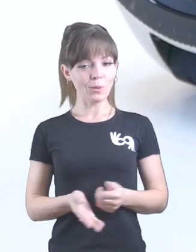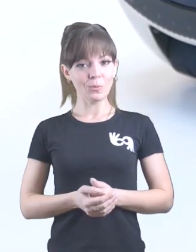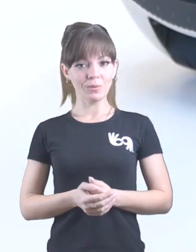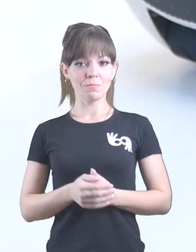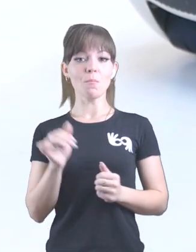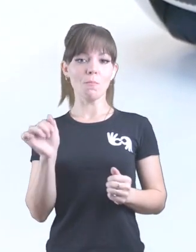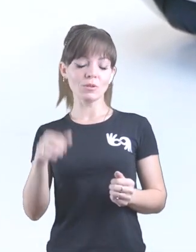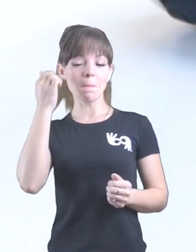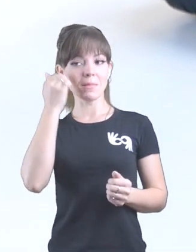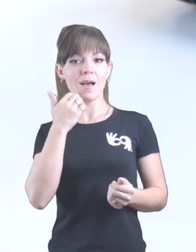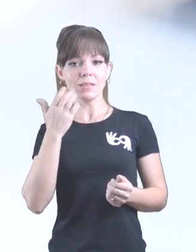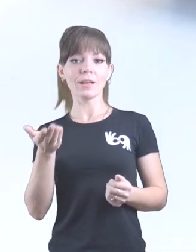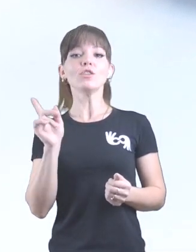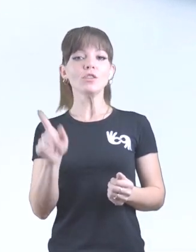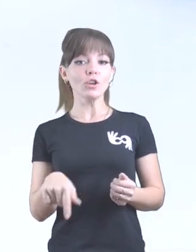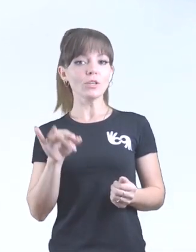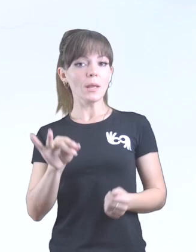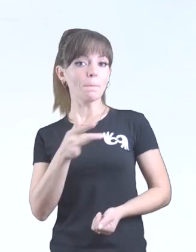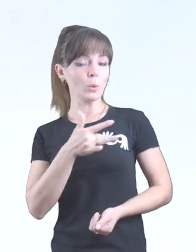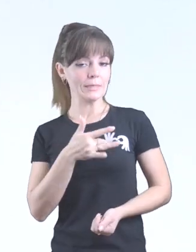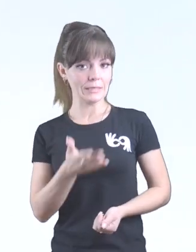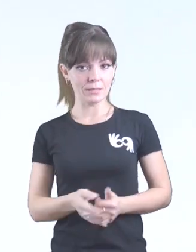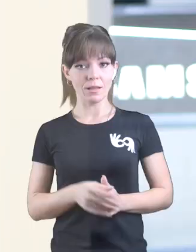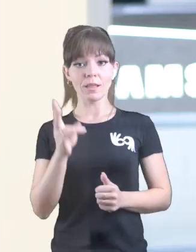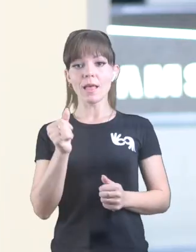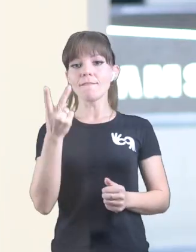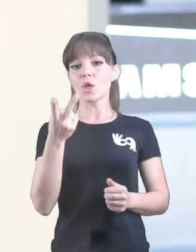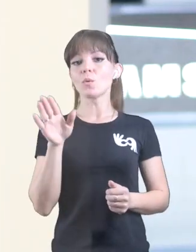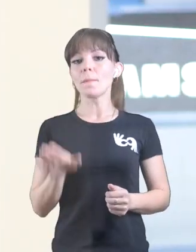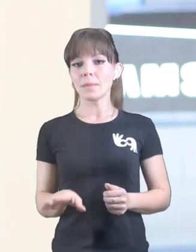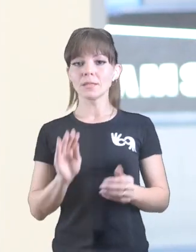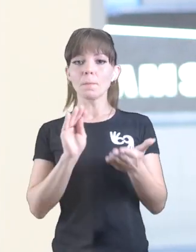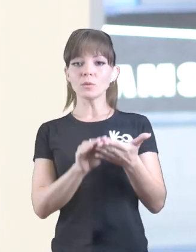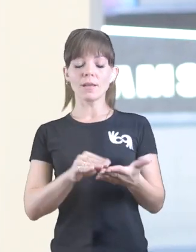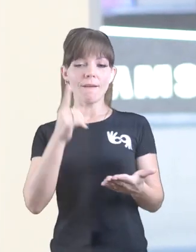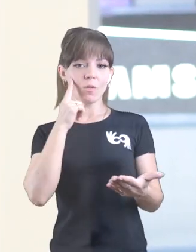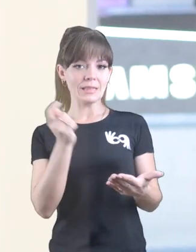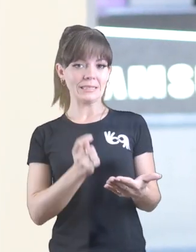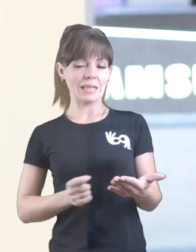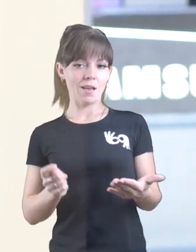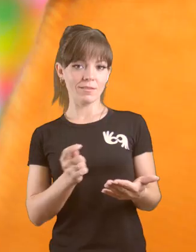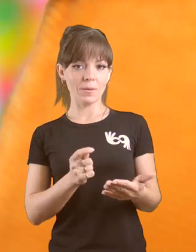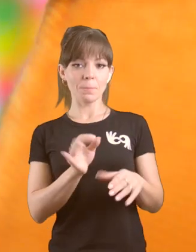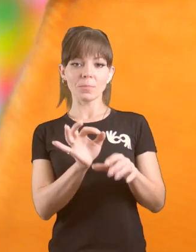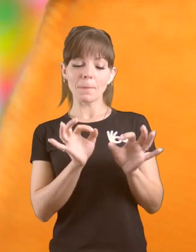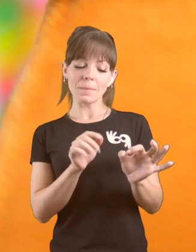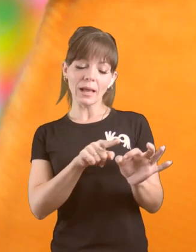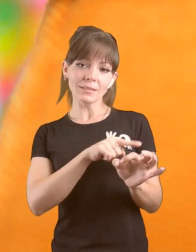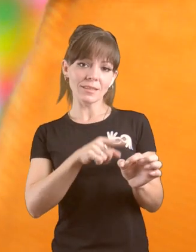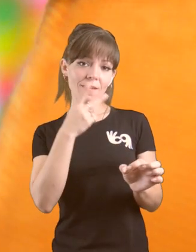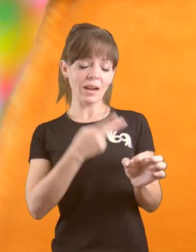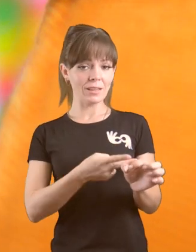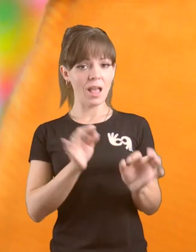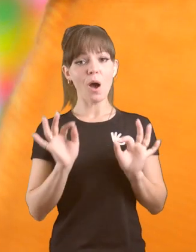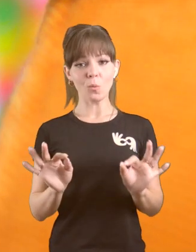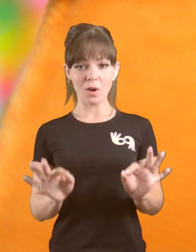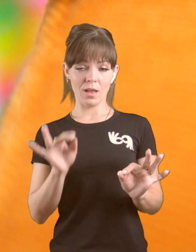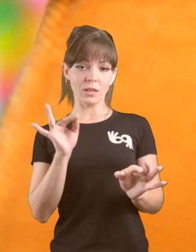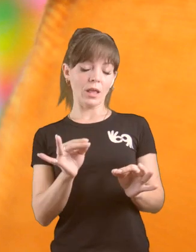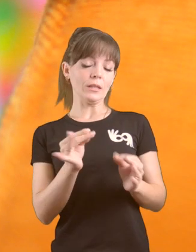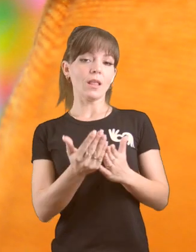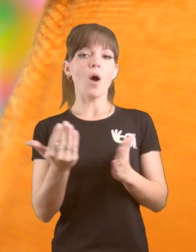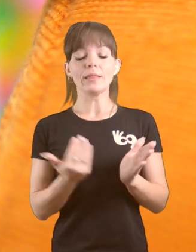очень неплохо, за что можно благодарить также и процессор. На второе место поставлю дизайн. Безель выглядит аккуратнее,